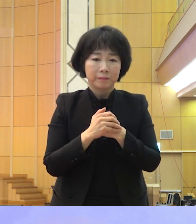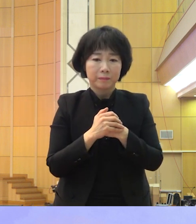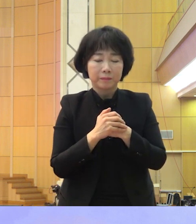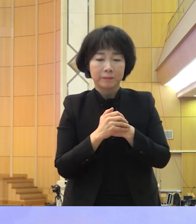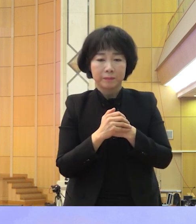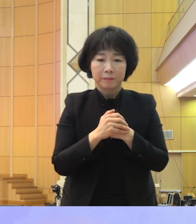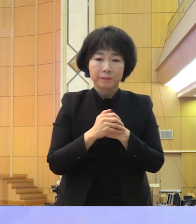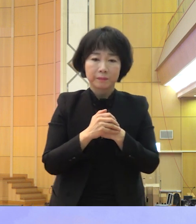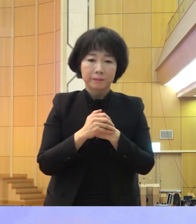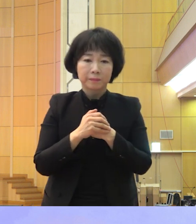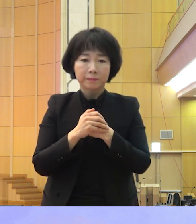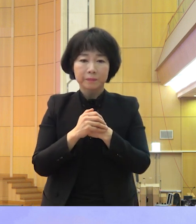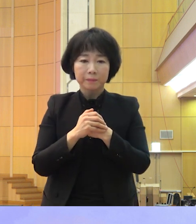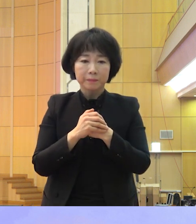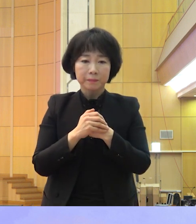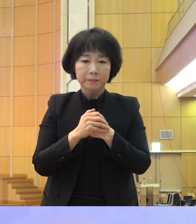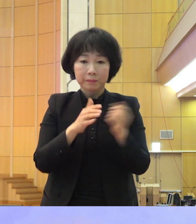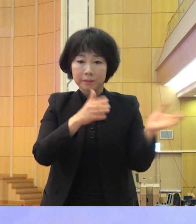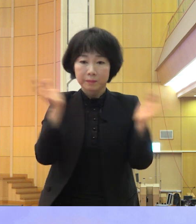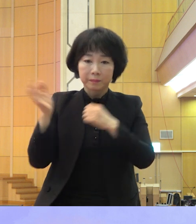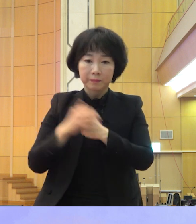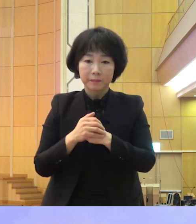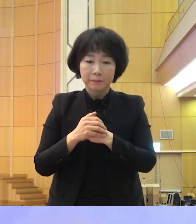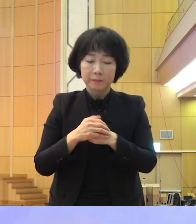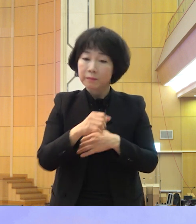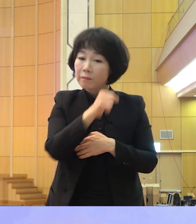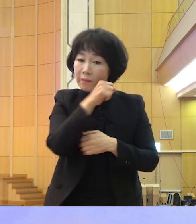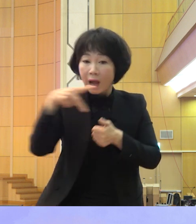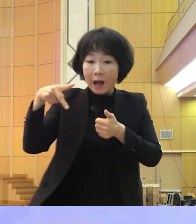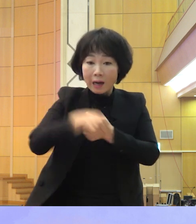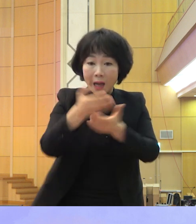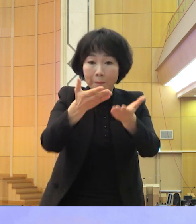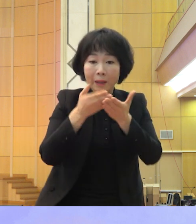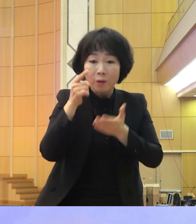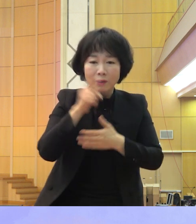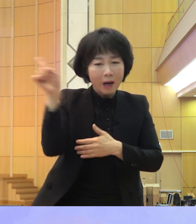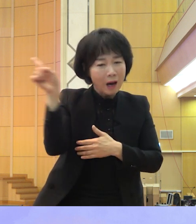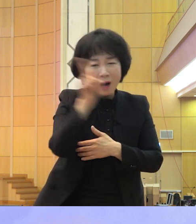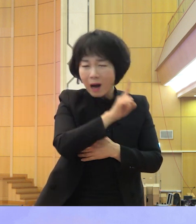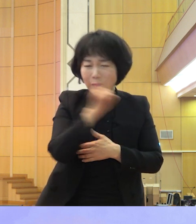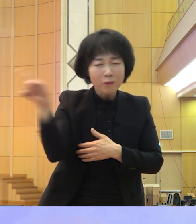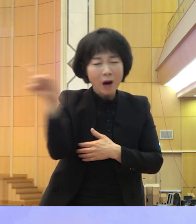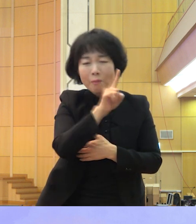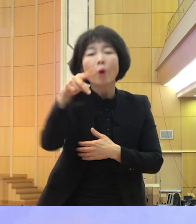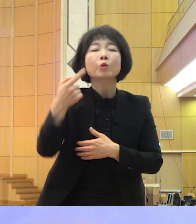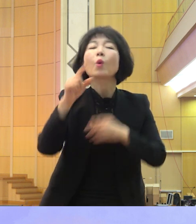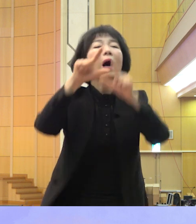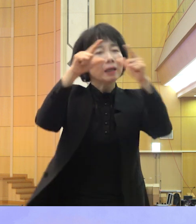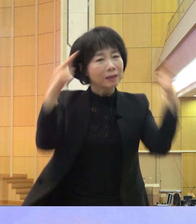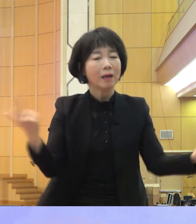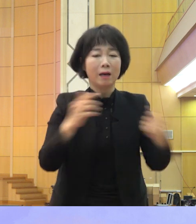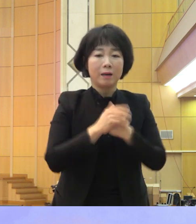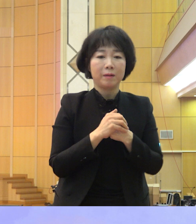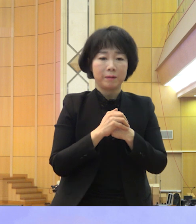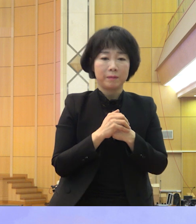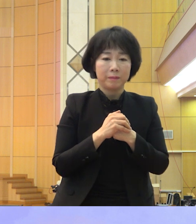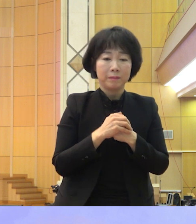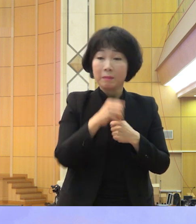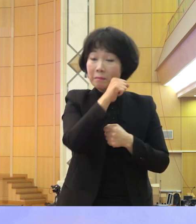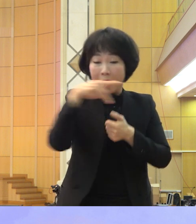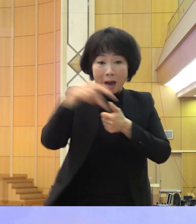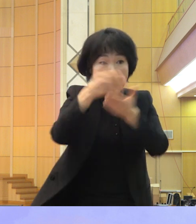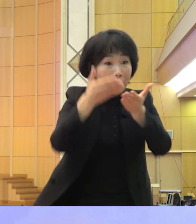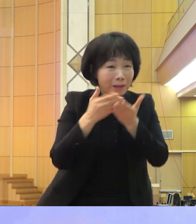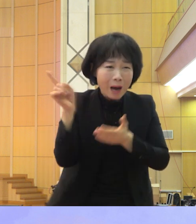없다. 19절에 보니까 할례 받은 것도 아무것도 아니요, 아무것도 아니요. 할례 받았어도